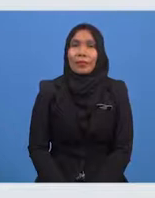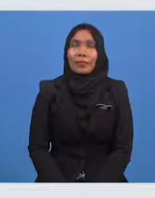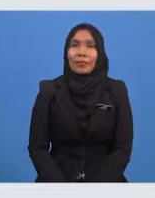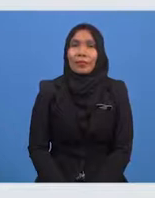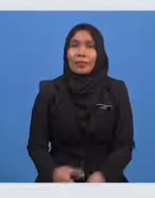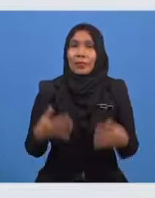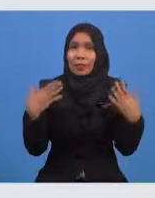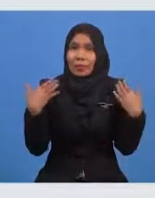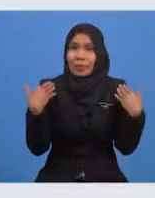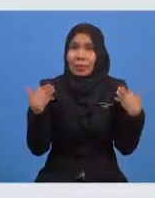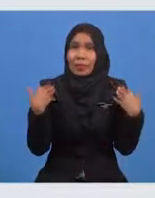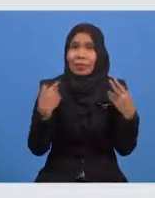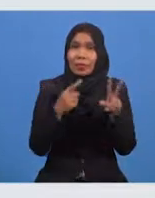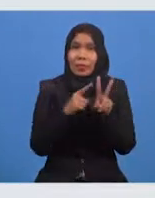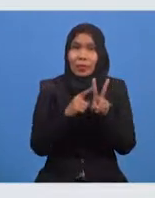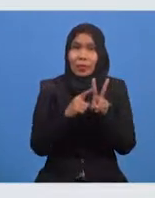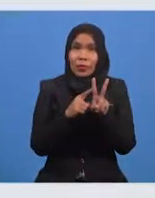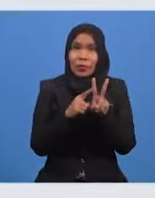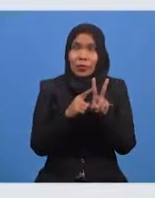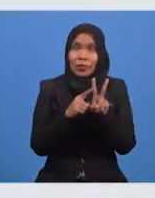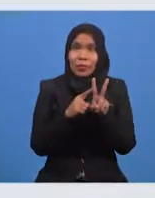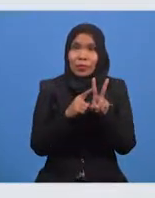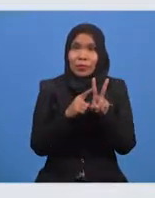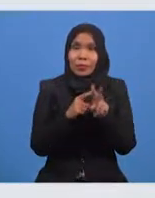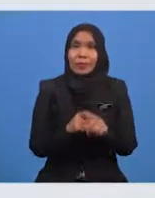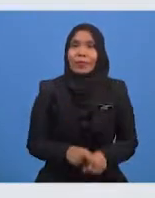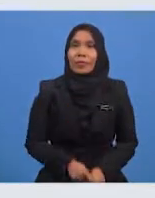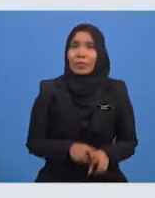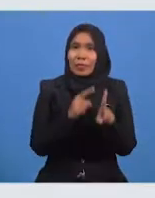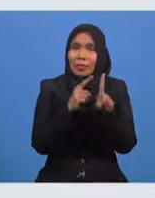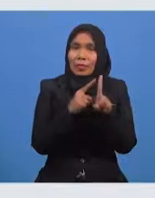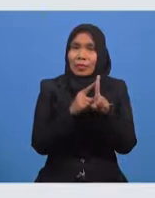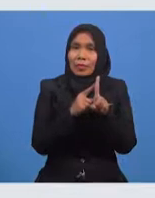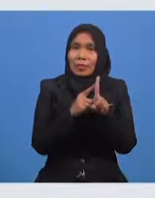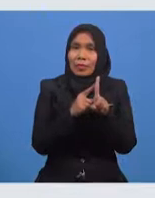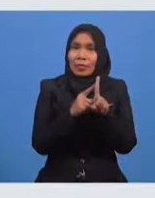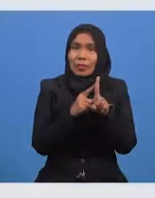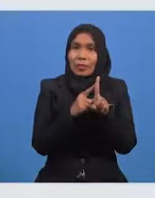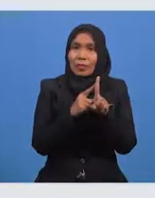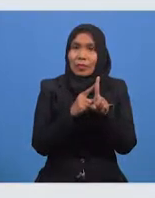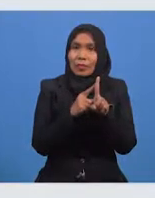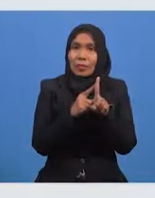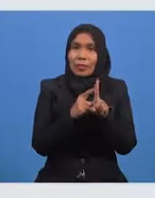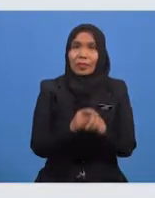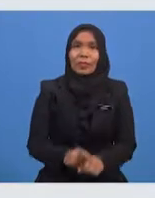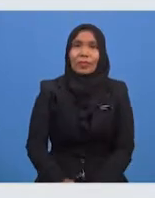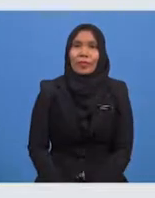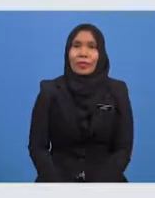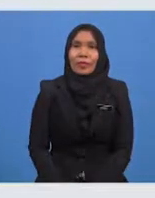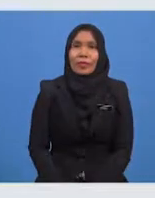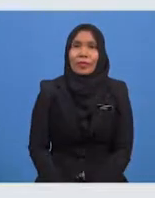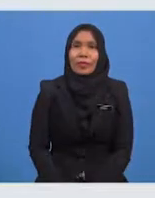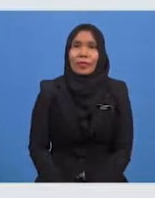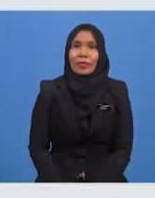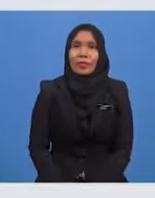harga, iaitu penetapan harga yang berpatutan, kemudahan kredit yang disediakan.